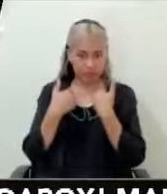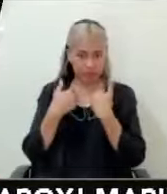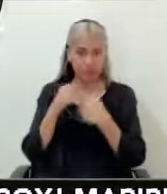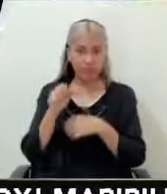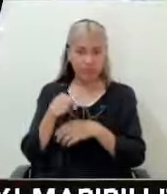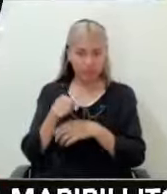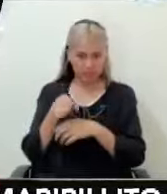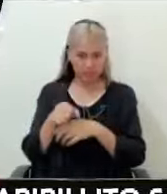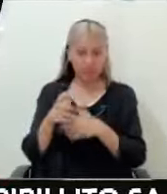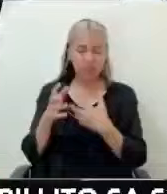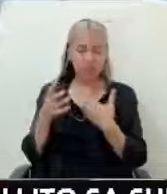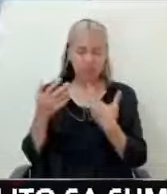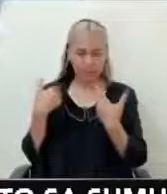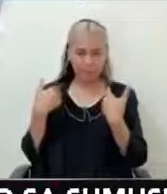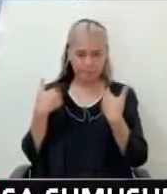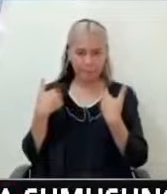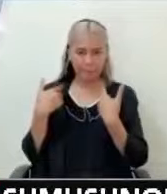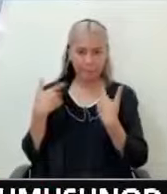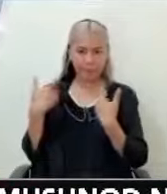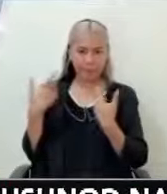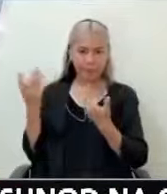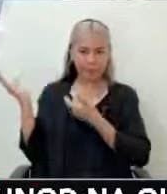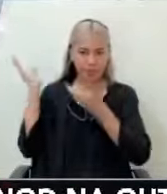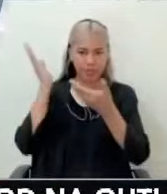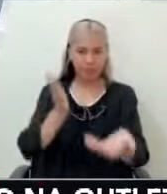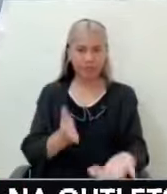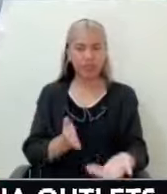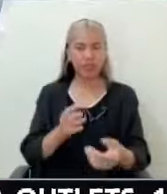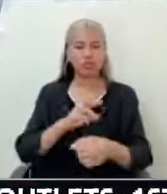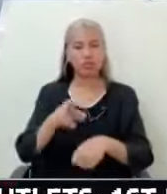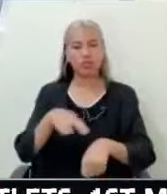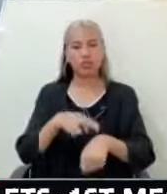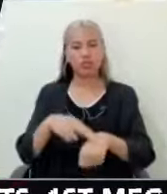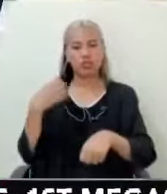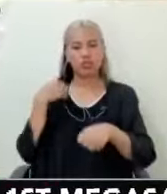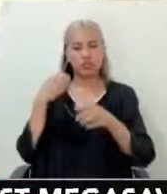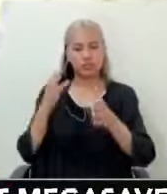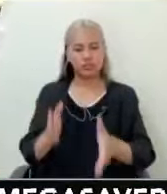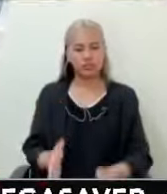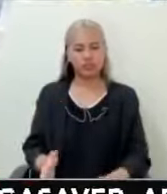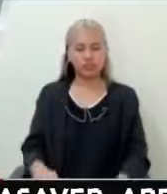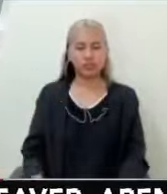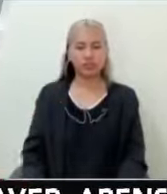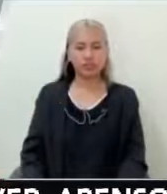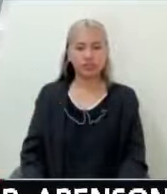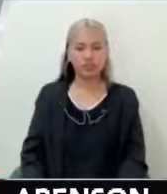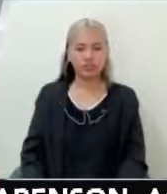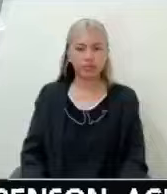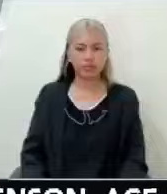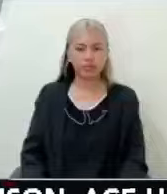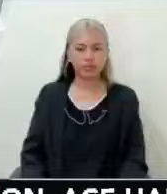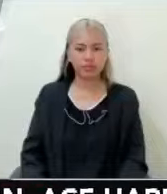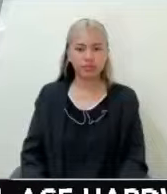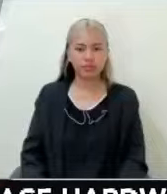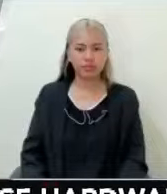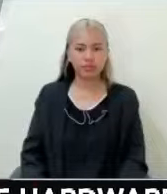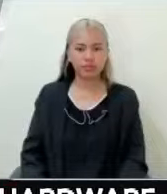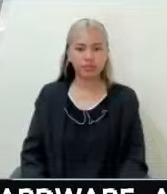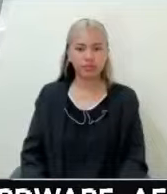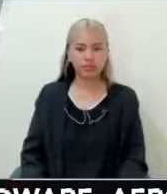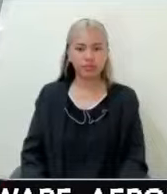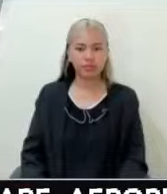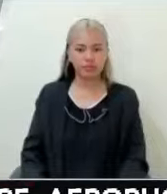po yung Regional ano officer nandito na and then si senator Rich celan nandito rin na rin po sa